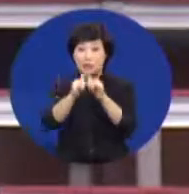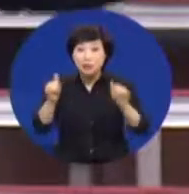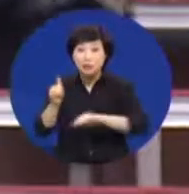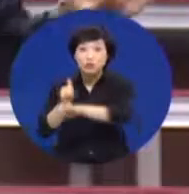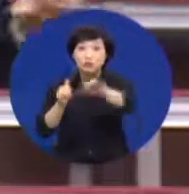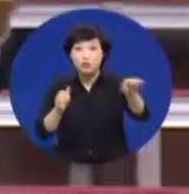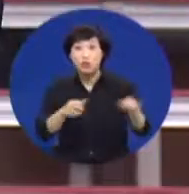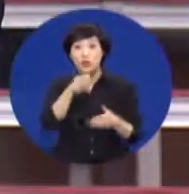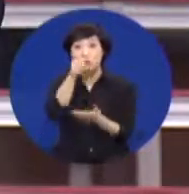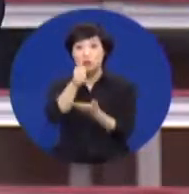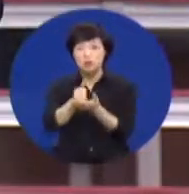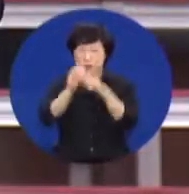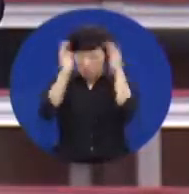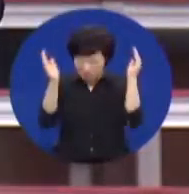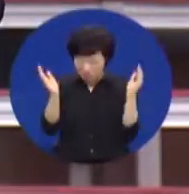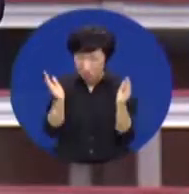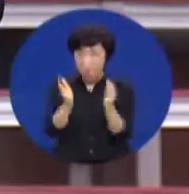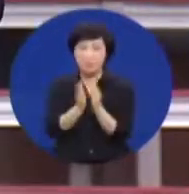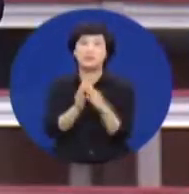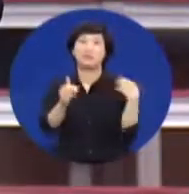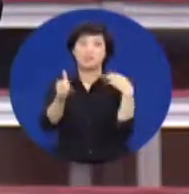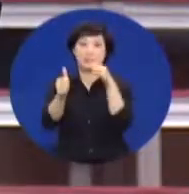인류의 죄를 담당하고